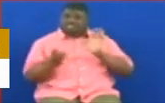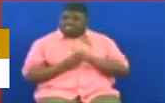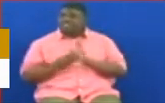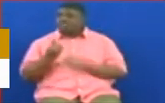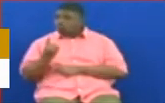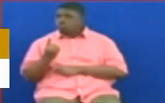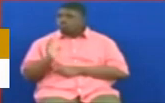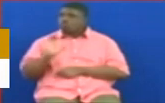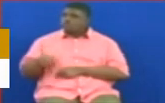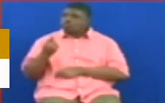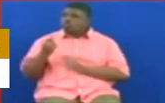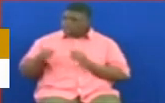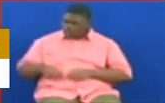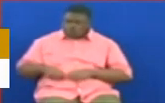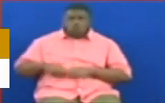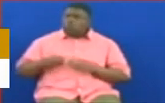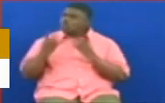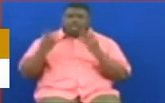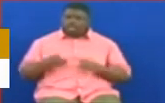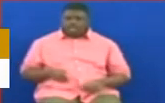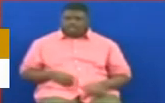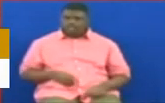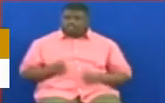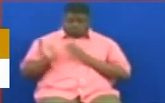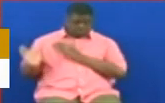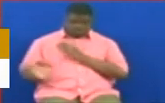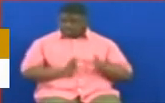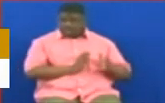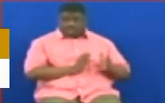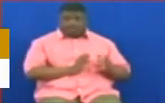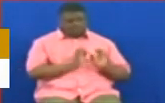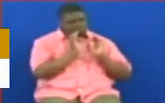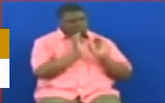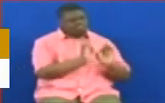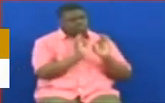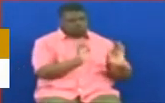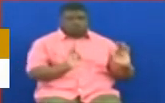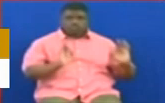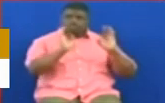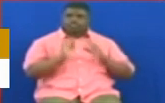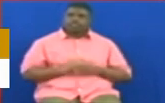Ni mauzo makubwa ambayo kwa hiyo kama kujipanga, tunajipanga vizuri sana.